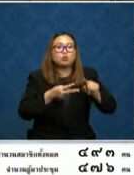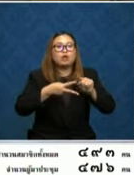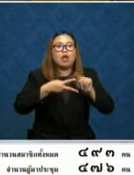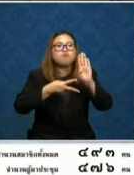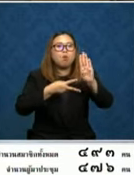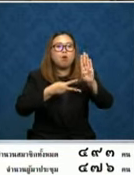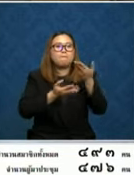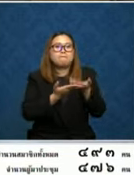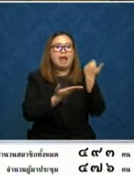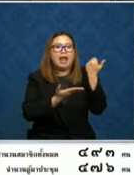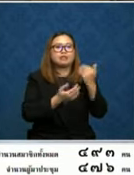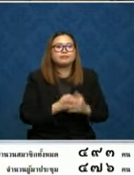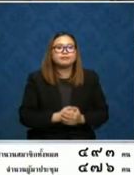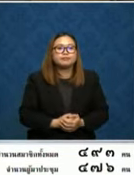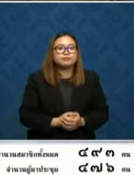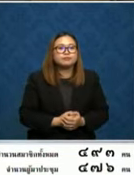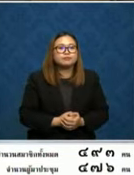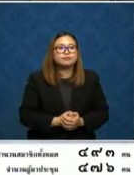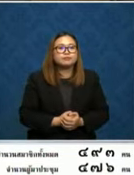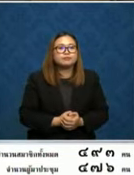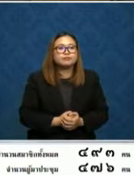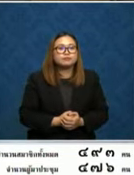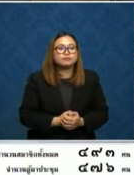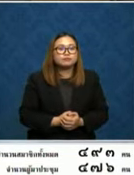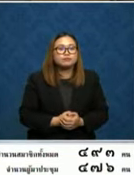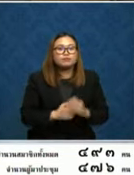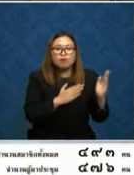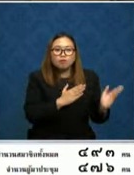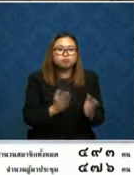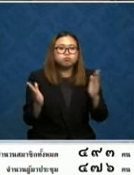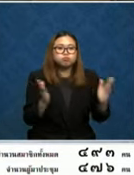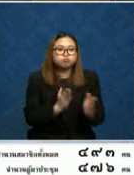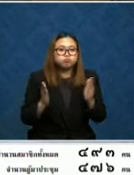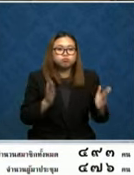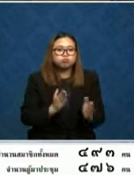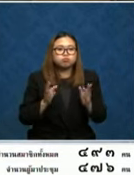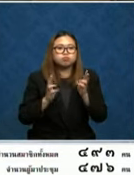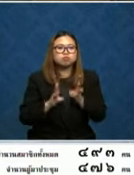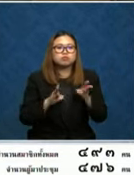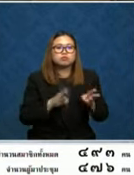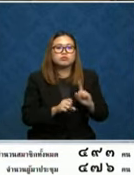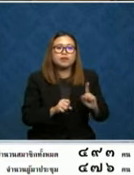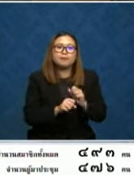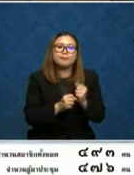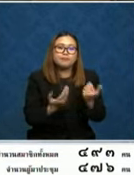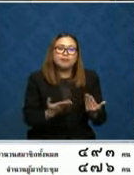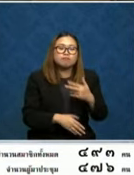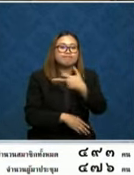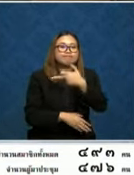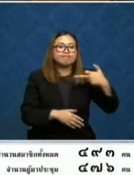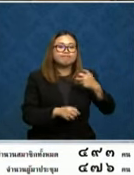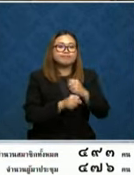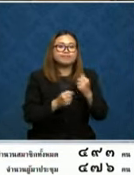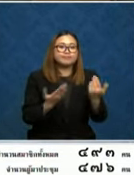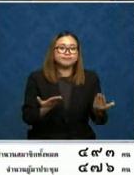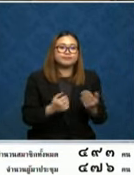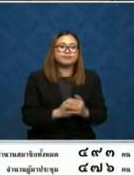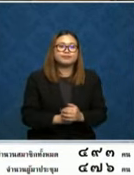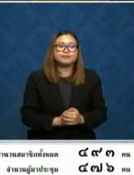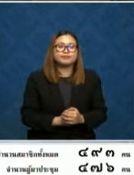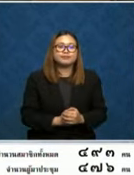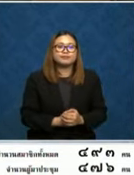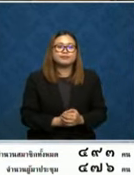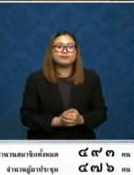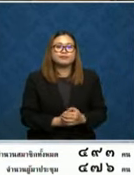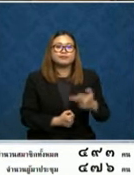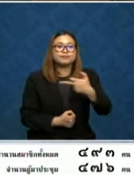แพงกว่าดังนั้นเนี่ยกระบวนการในการทำของเราเนี่ยการบินไทยจะทำอย่างไรวันนี้การบินไทยเป็นบริษัทเข้าใ